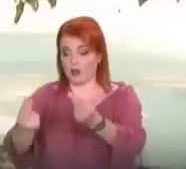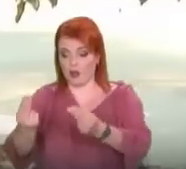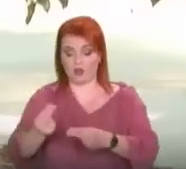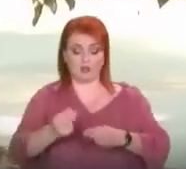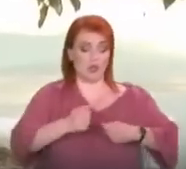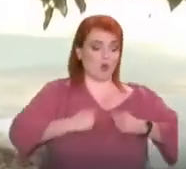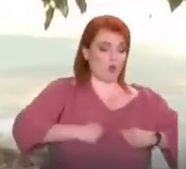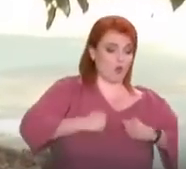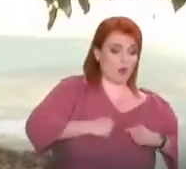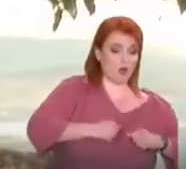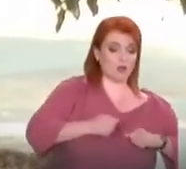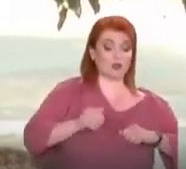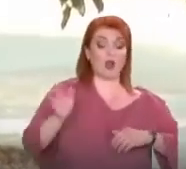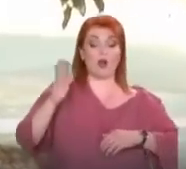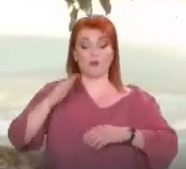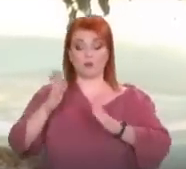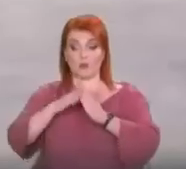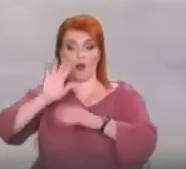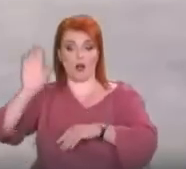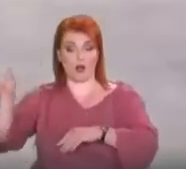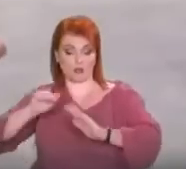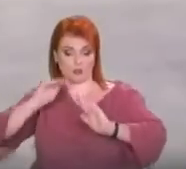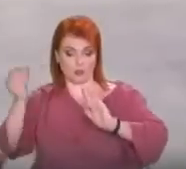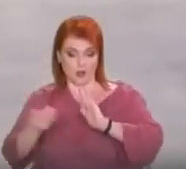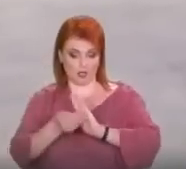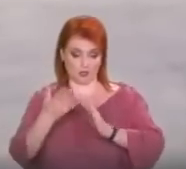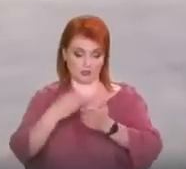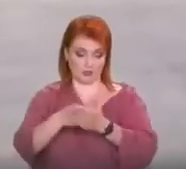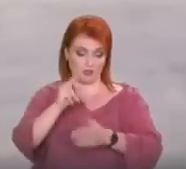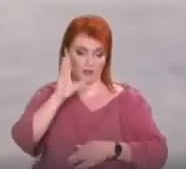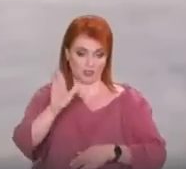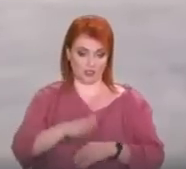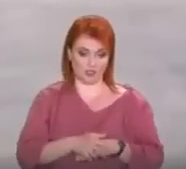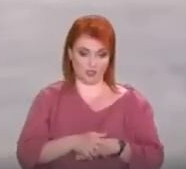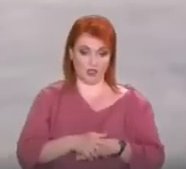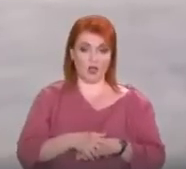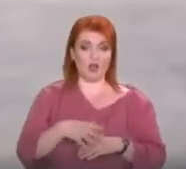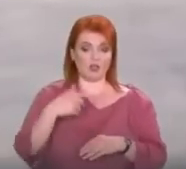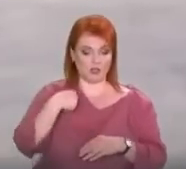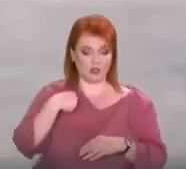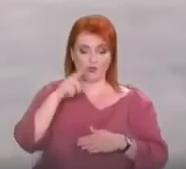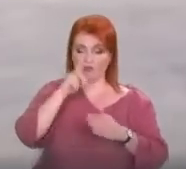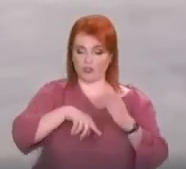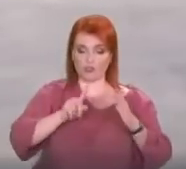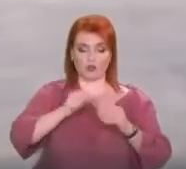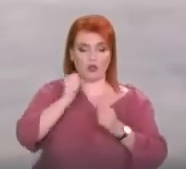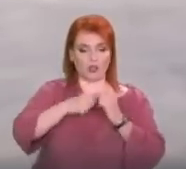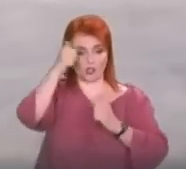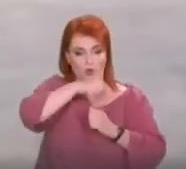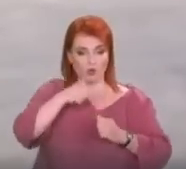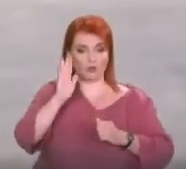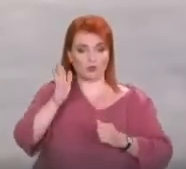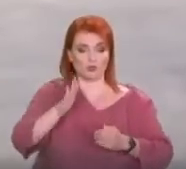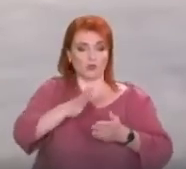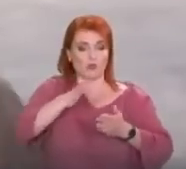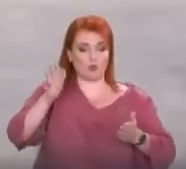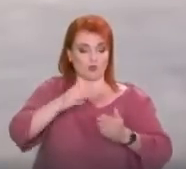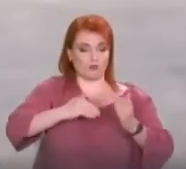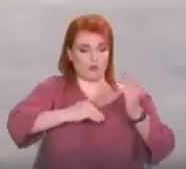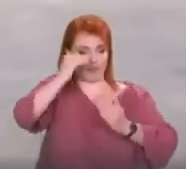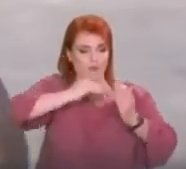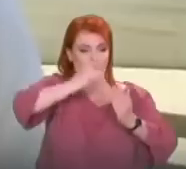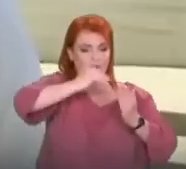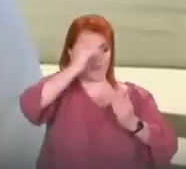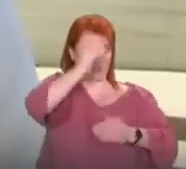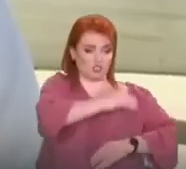mergem acasă. Așa supraviețuim în Madrid. Va fi din ce în ce mai cald cu fiecare an și va fi imposibil pentru noi să